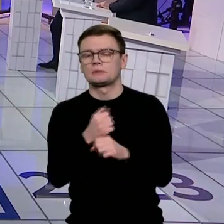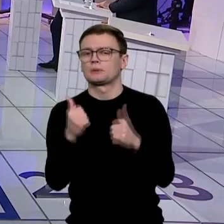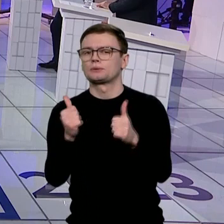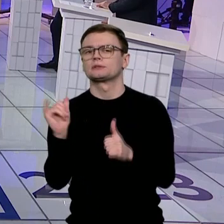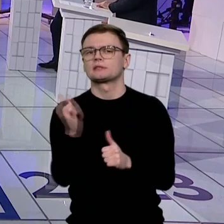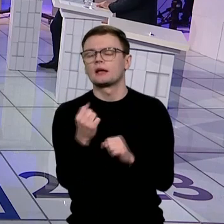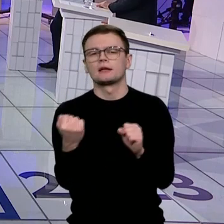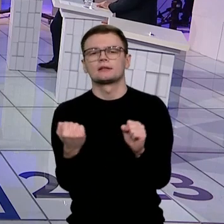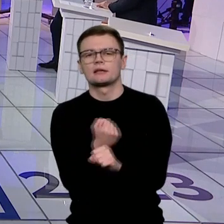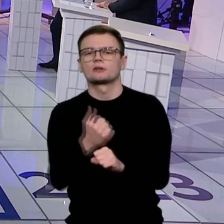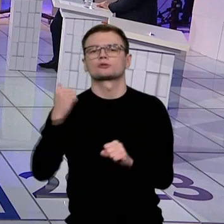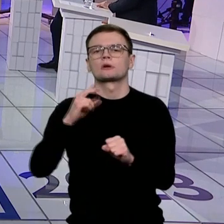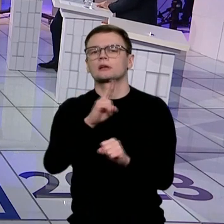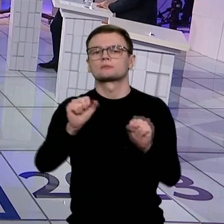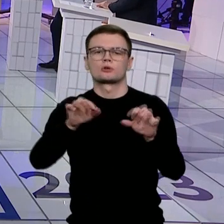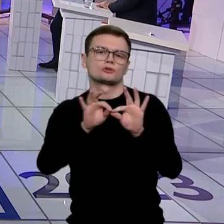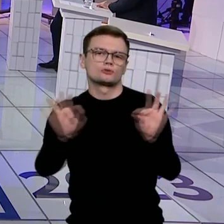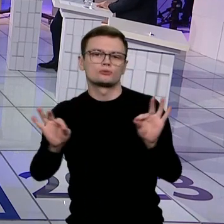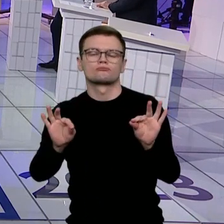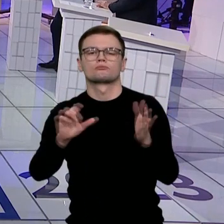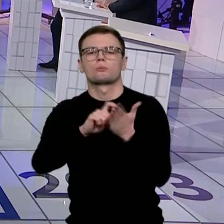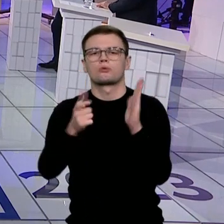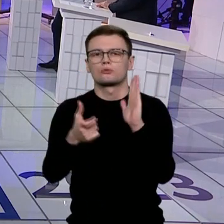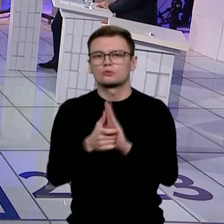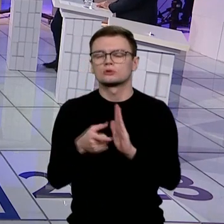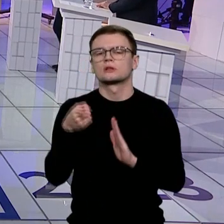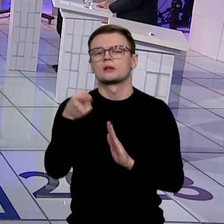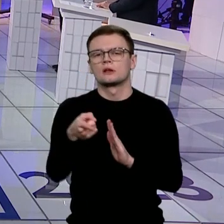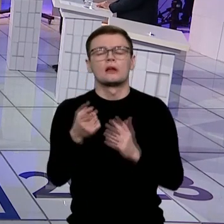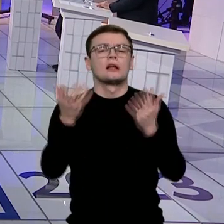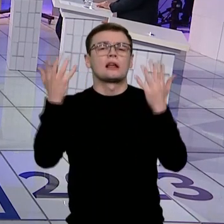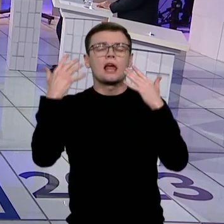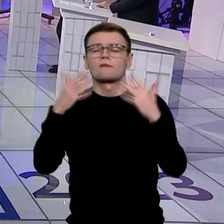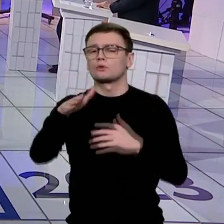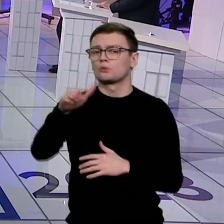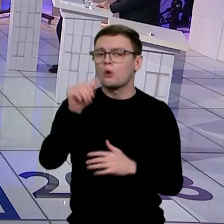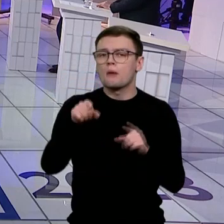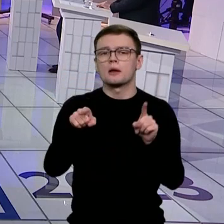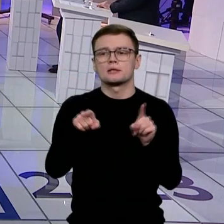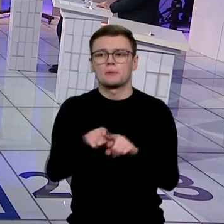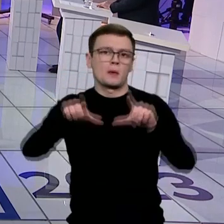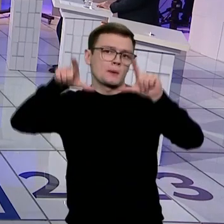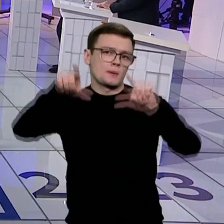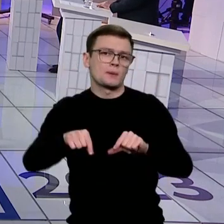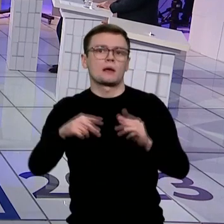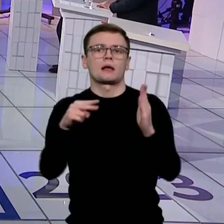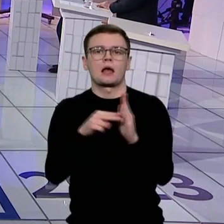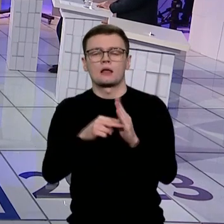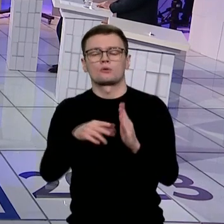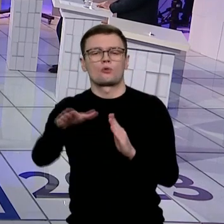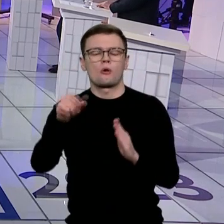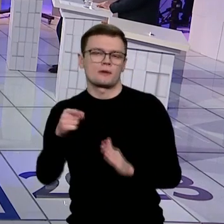galima ir pasiūlyti būtų būstą, kuris būtų lengviau pradžioje nuomojamas ir lengvatinėmis kainomis. Ir tai tiesiog turbūt vienas būtų svarbiausių